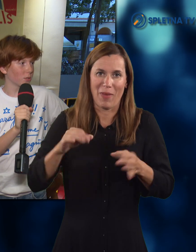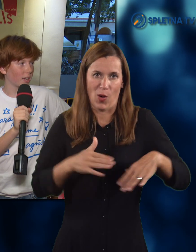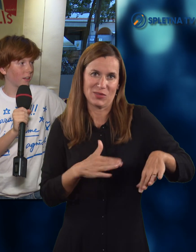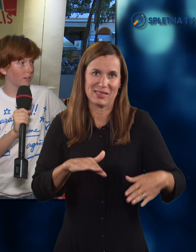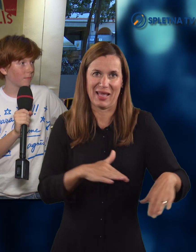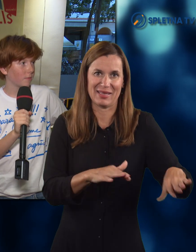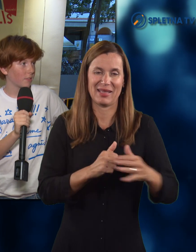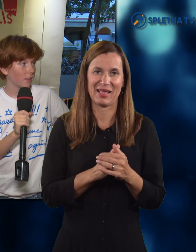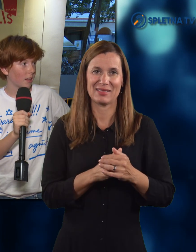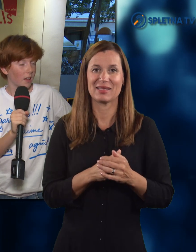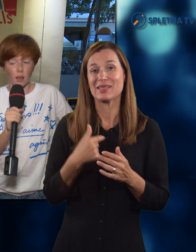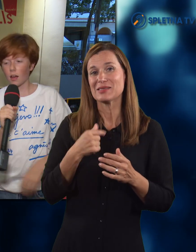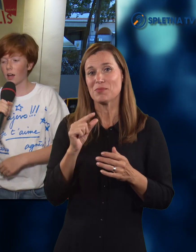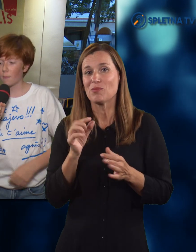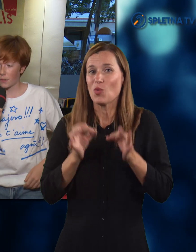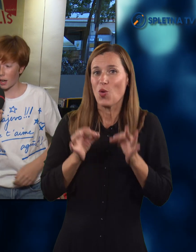skejtati.